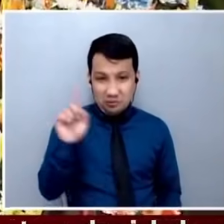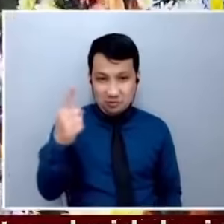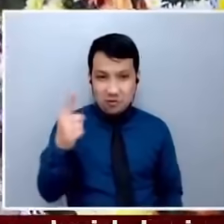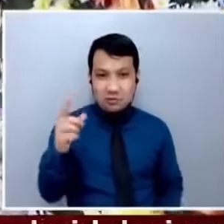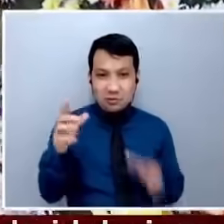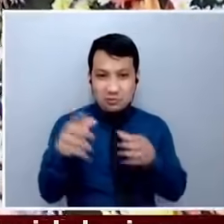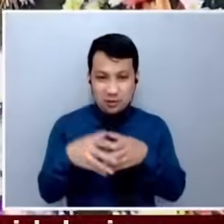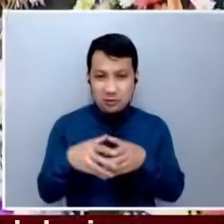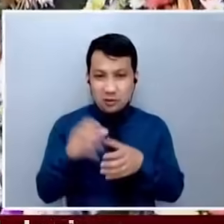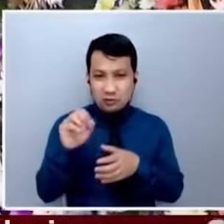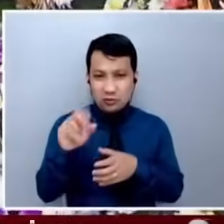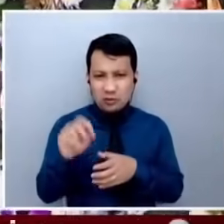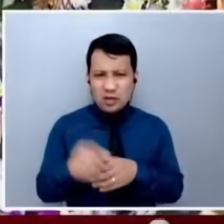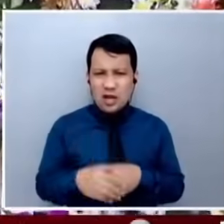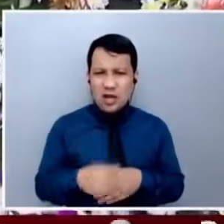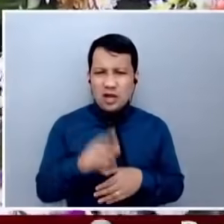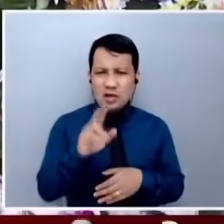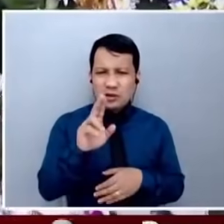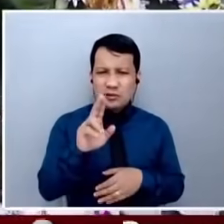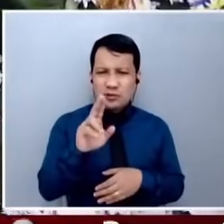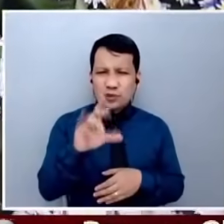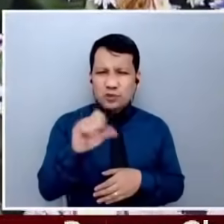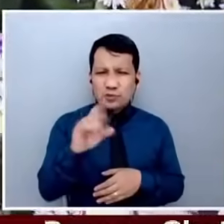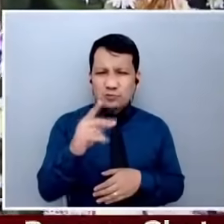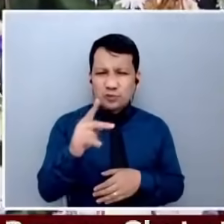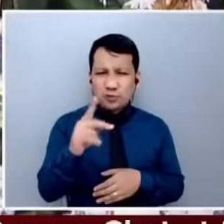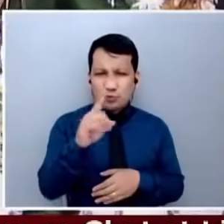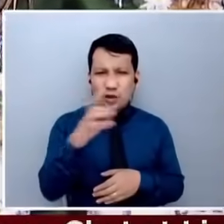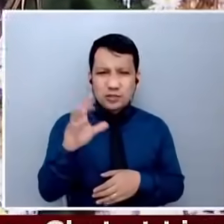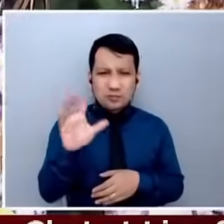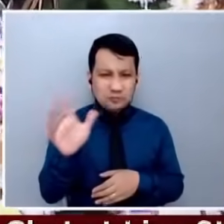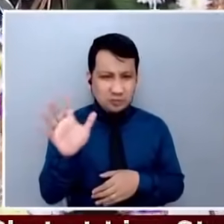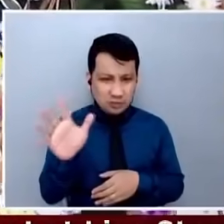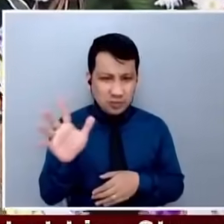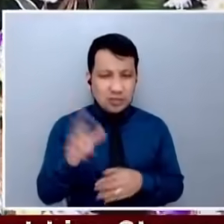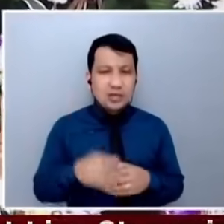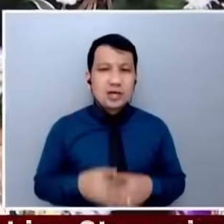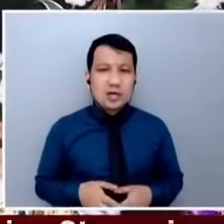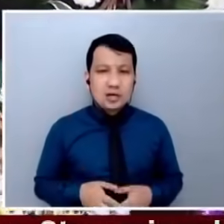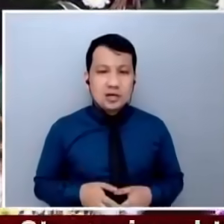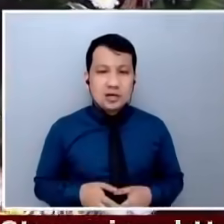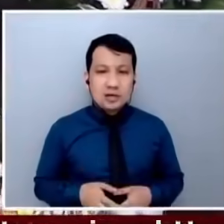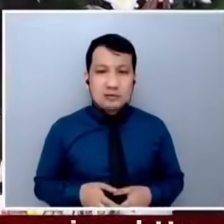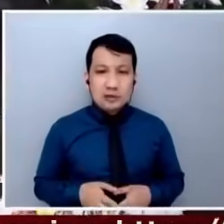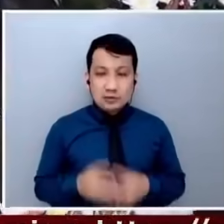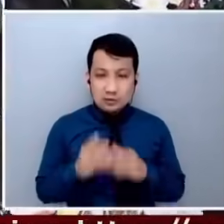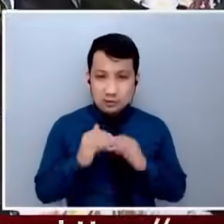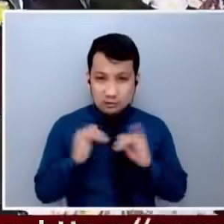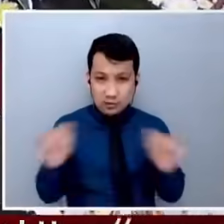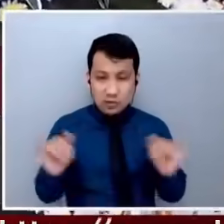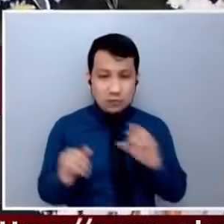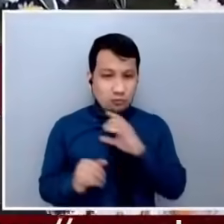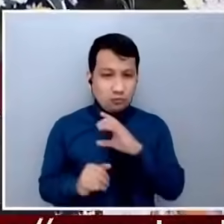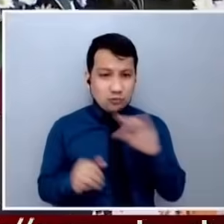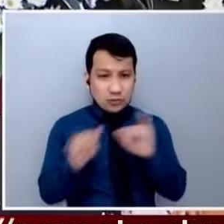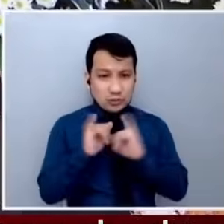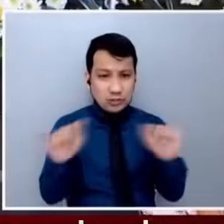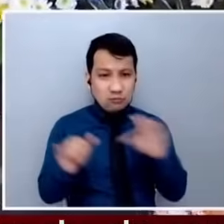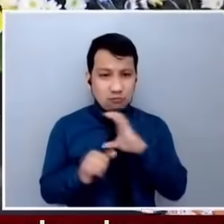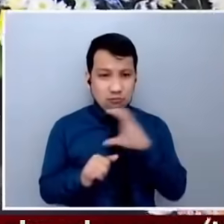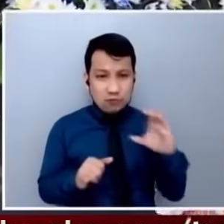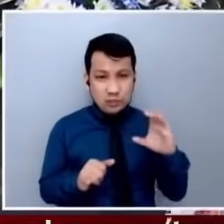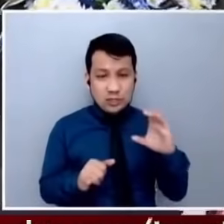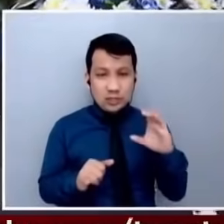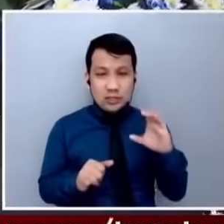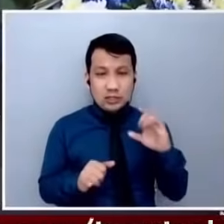bungkos. Eucalyptus na 150 pesos naman ang isang bungkos, samantalang tigwa 100 pesos ang isang